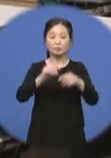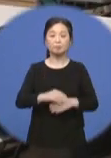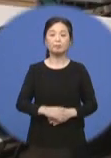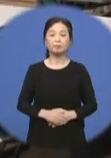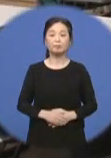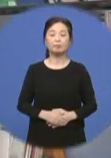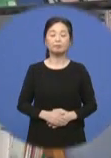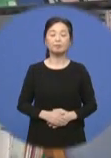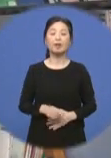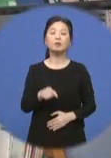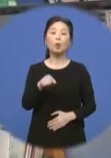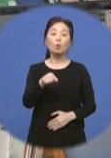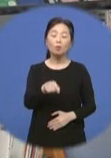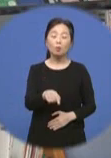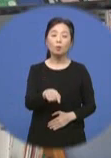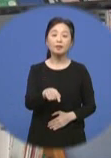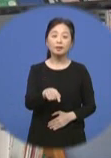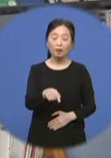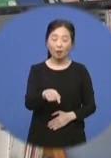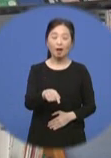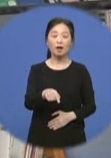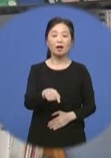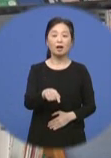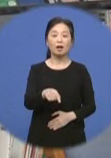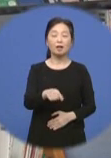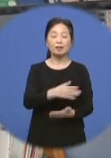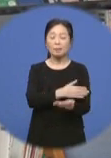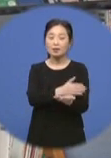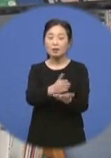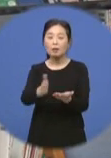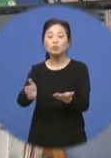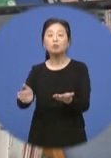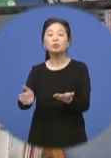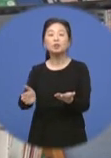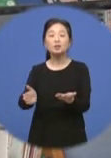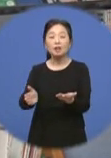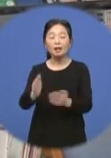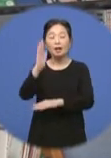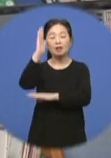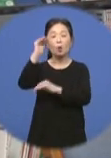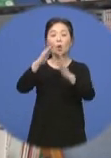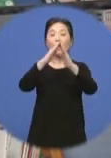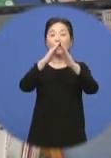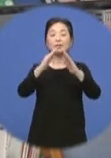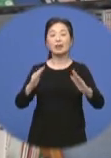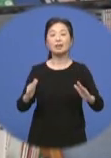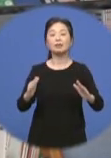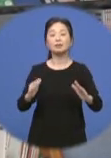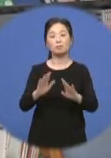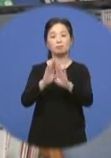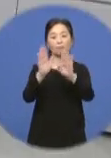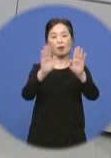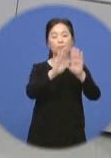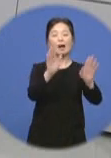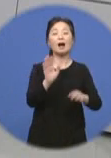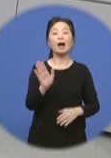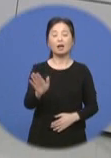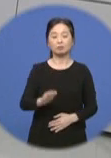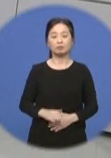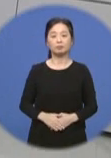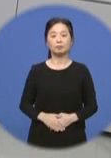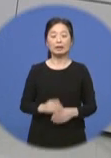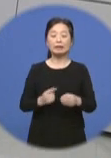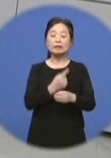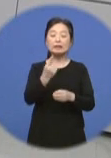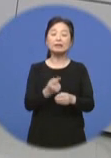リーブルではさまざまな分野で講座や講演会とかイベントを開催してます。年間